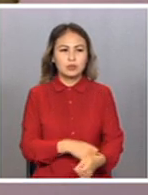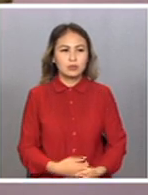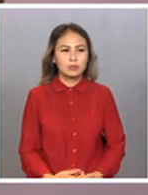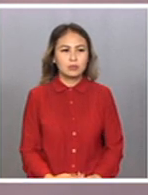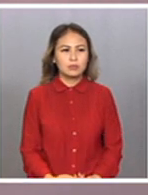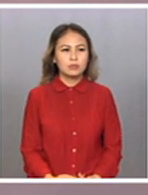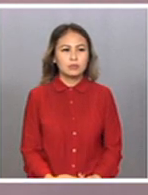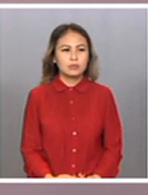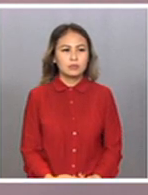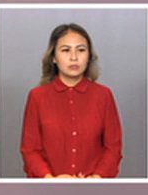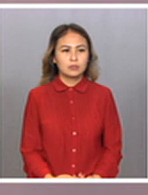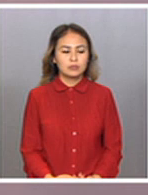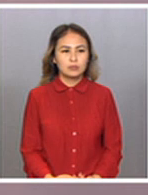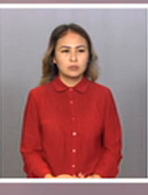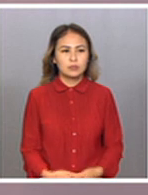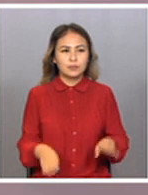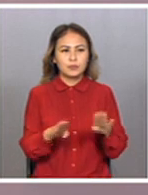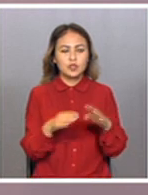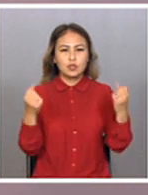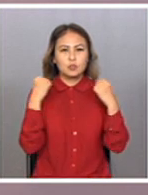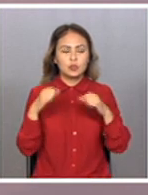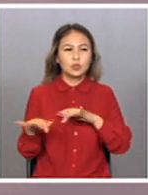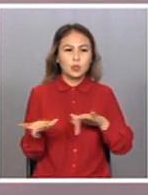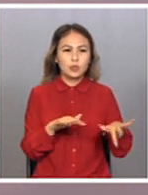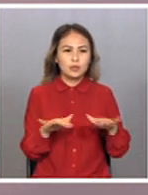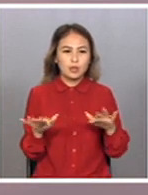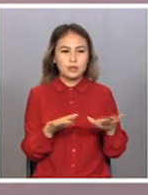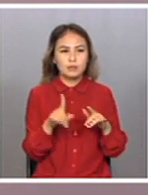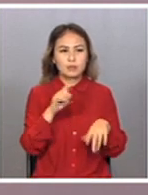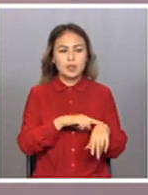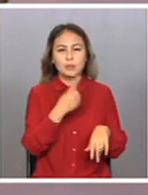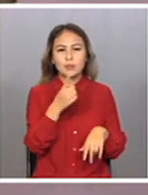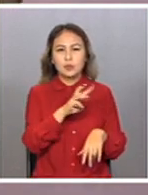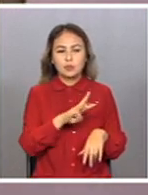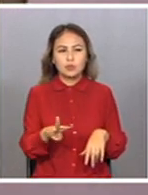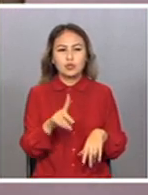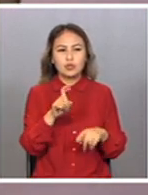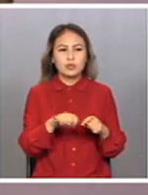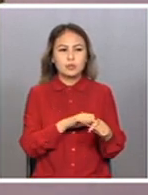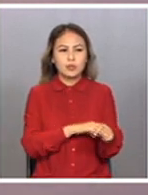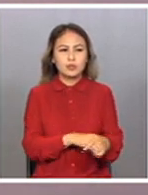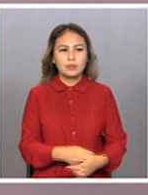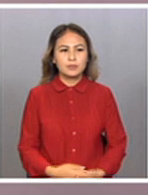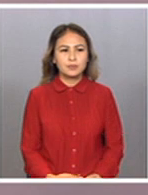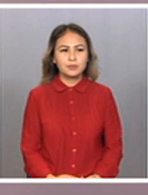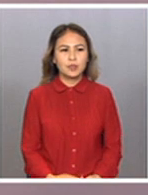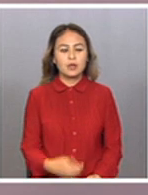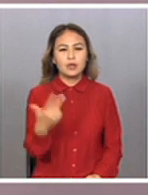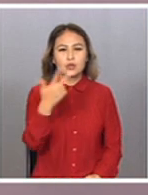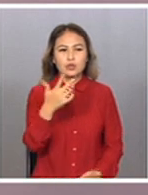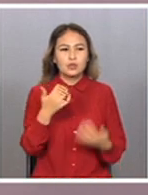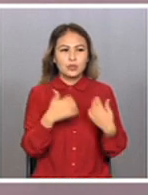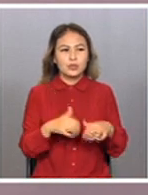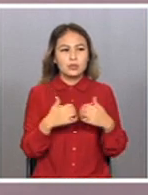Демек, спортшының қозғалы жылдамдығы минутына 100 метр екенін анықтадық. Үшінші